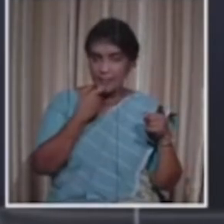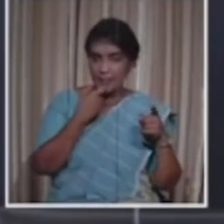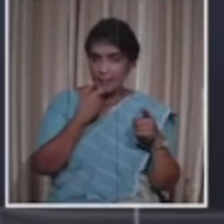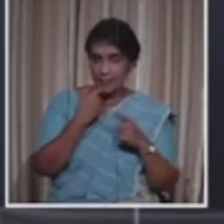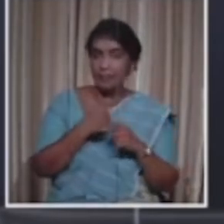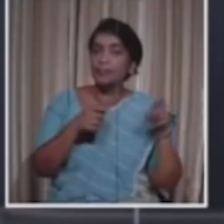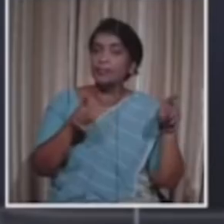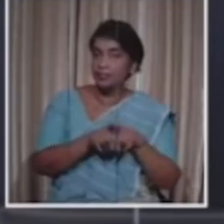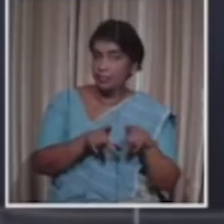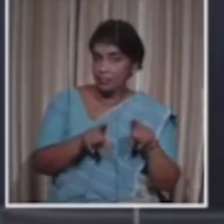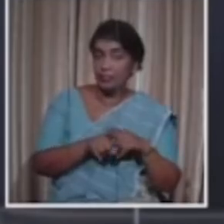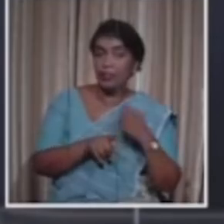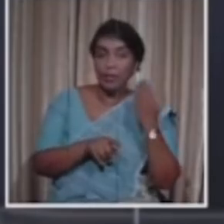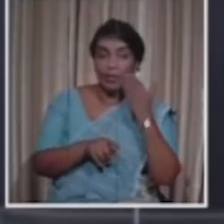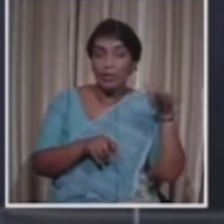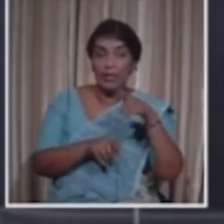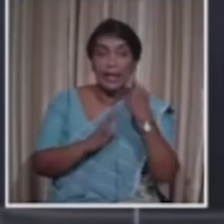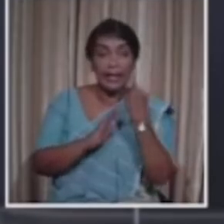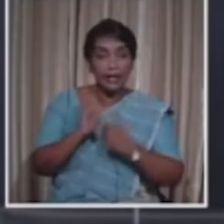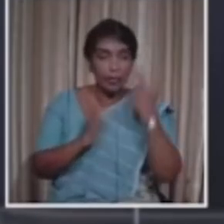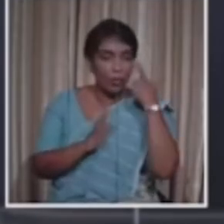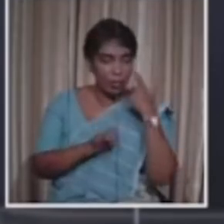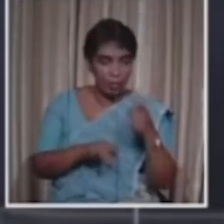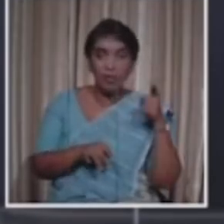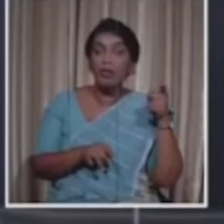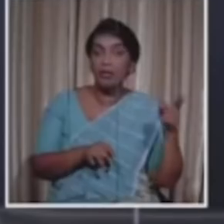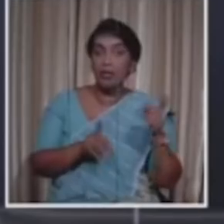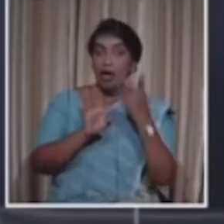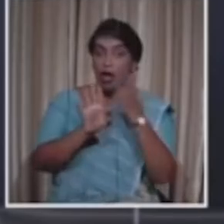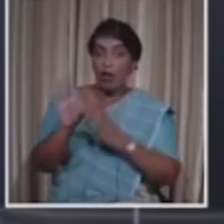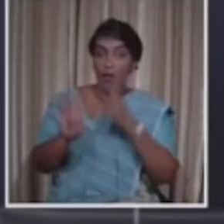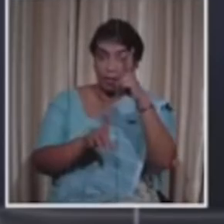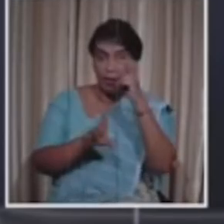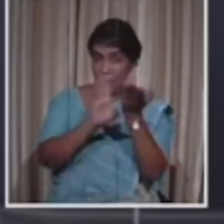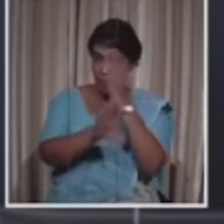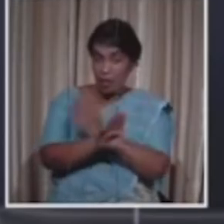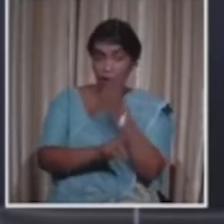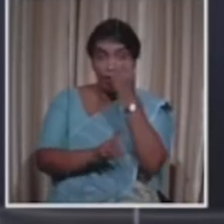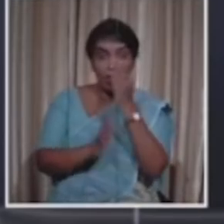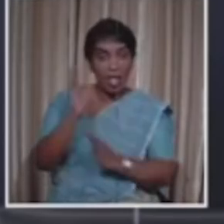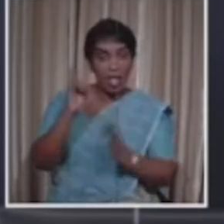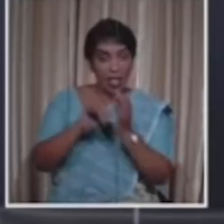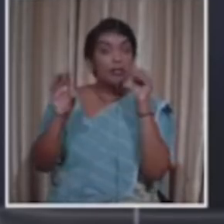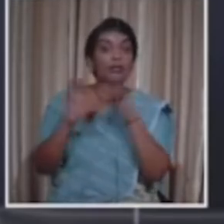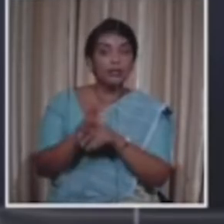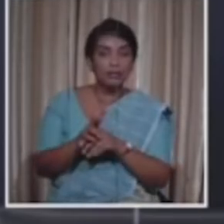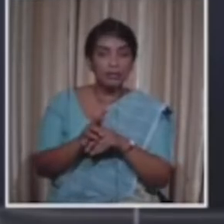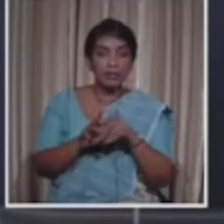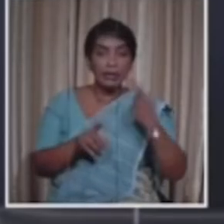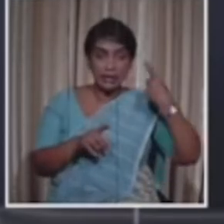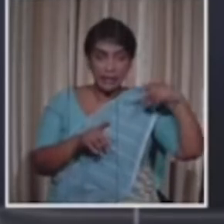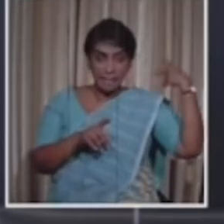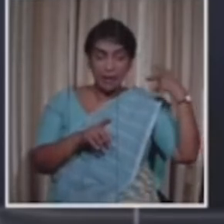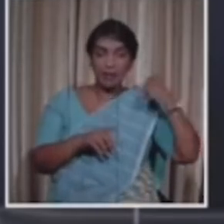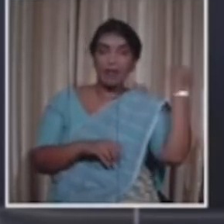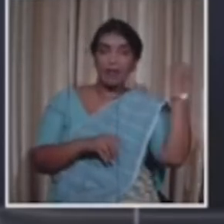ඒ නිසා එතුමා සිවිල් නීතියත් හොඳට දන්නවා ඒ නිසා එතුමා අවුරුදු දෙකහමාරකට කලින් පත් වුණා නම් Pereda memang ini kata awak ke tempat akaran